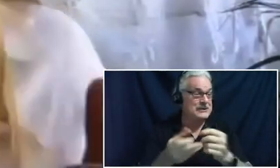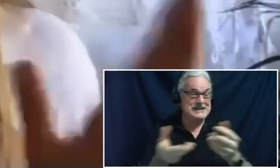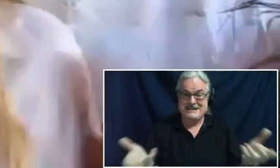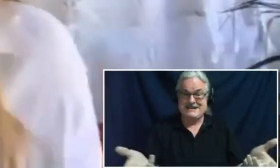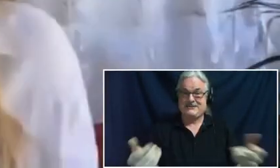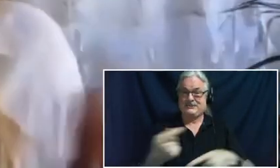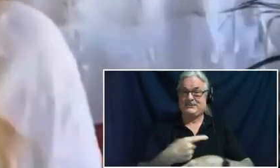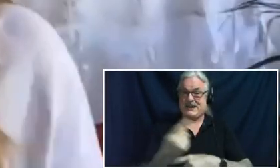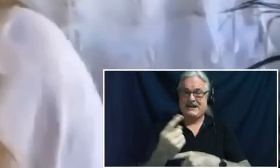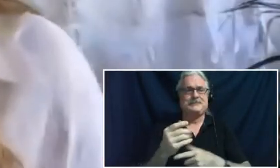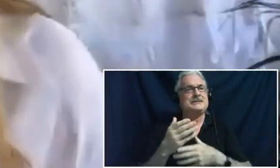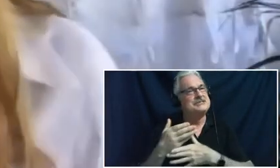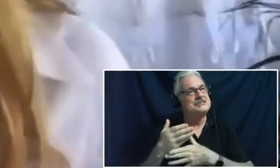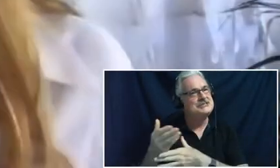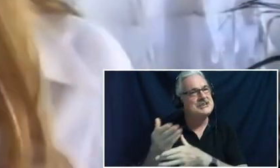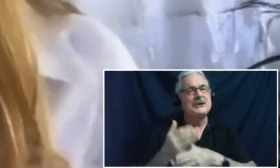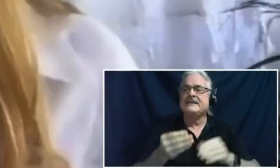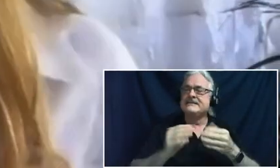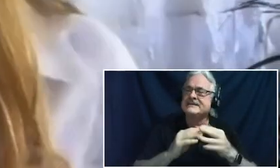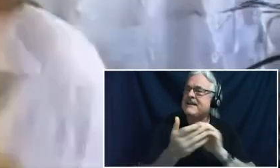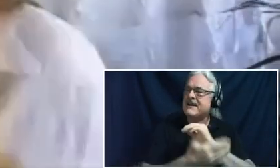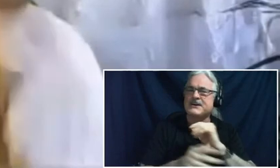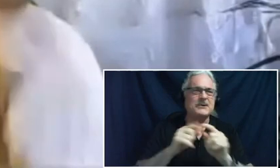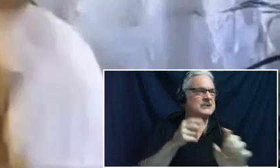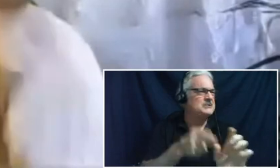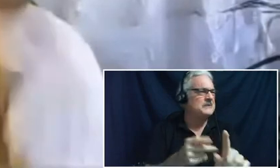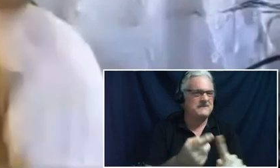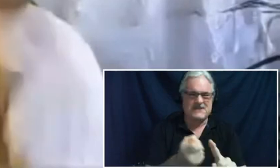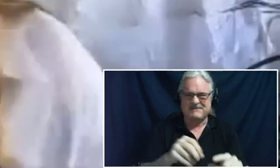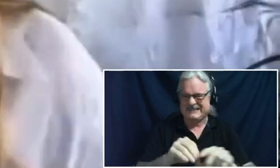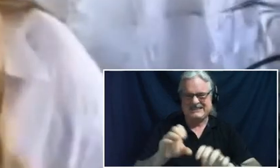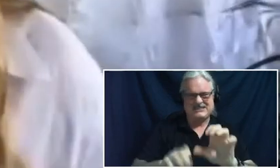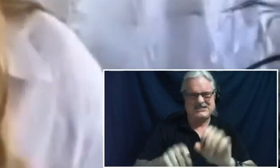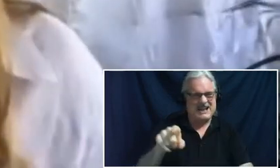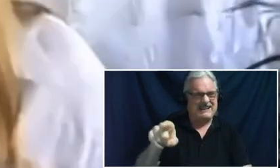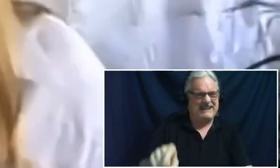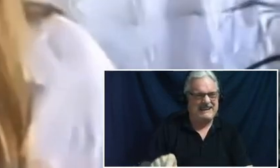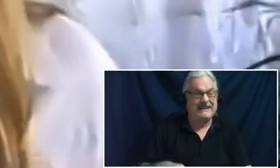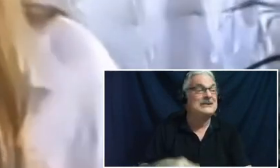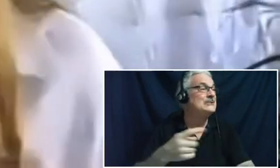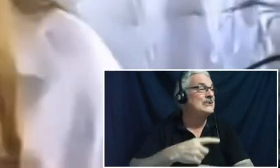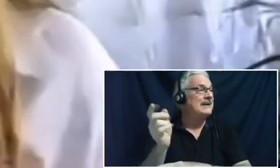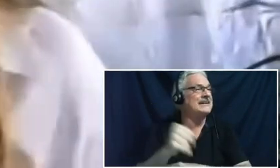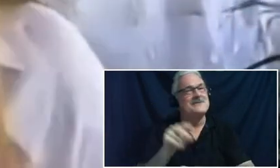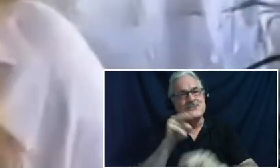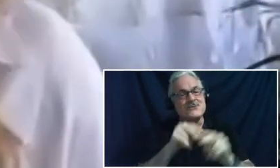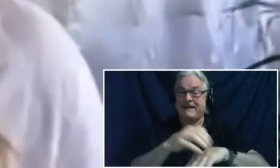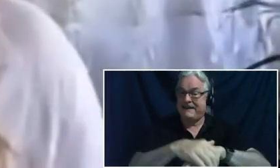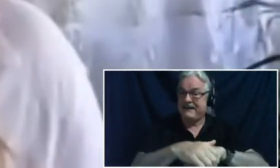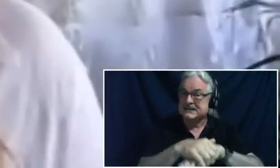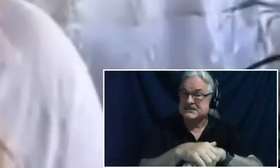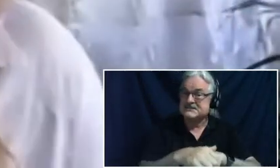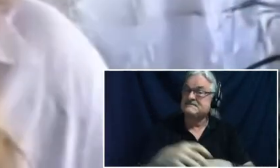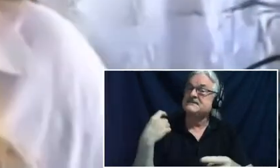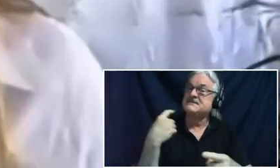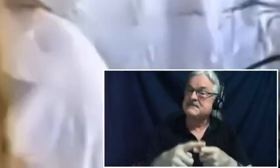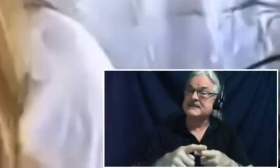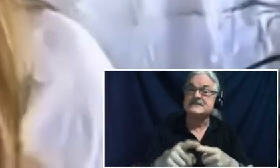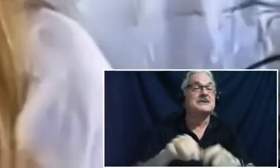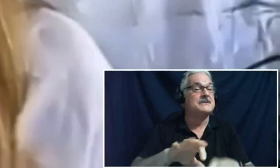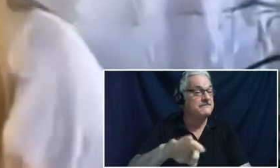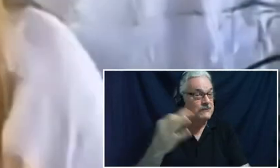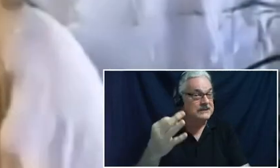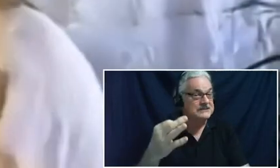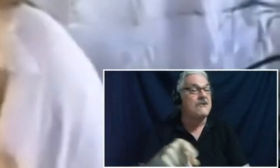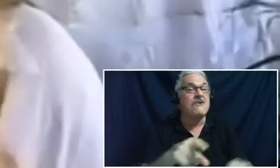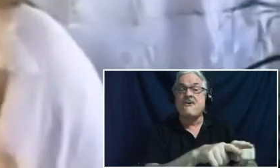êtes sur la plateforme, je voudrais vous demander d'indiquer la ville et le pays d'où vous rejoignez notre conversation. L'événement d'aujourd'hui est diffusé en anglais, en